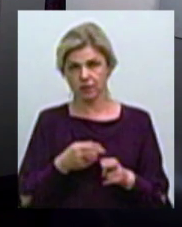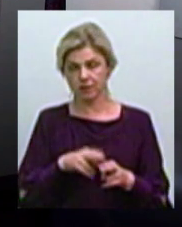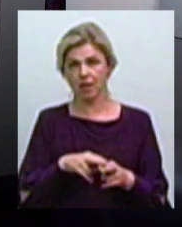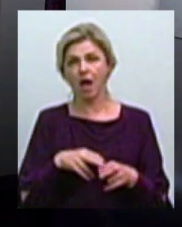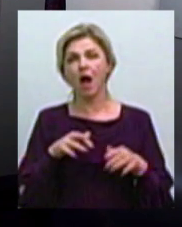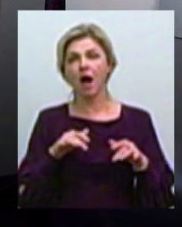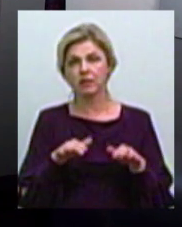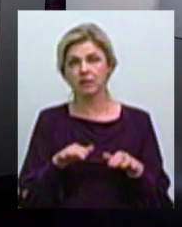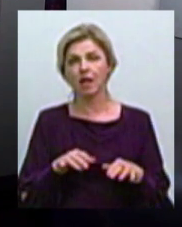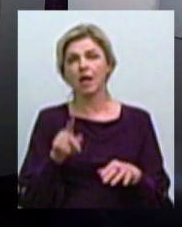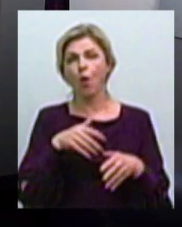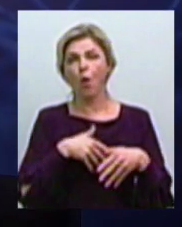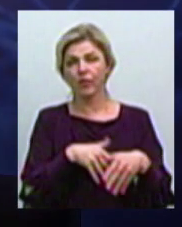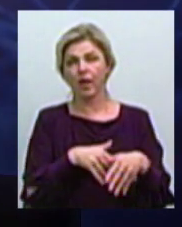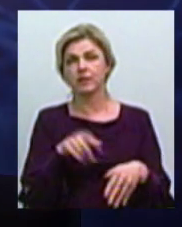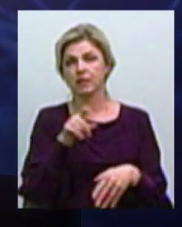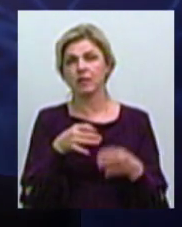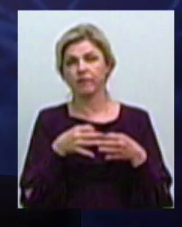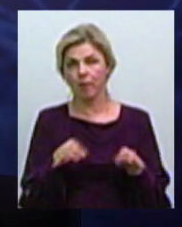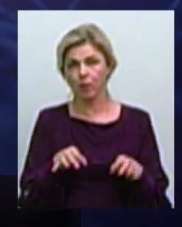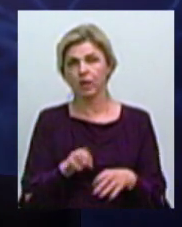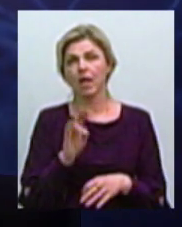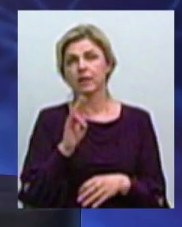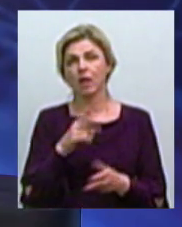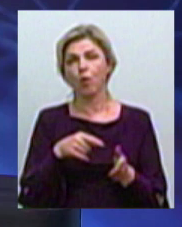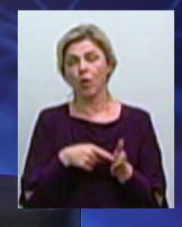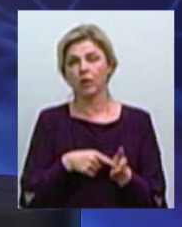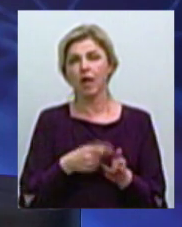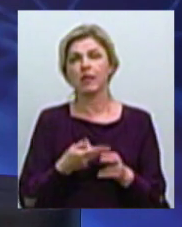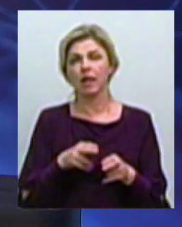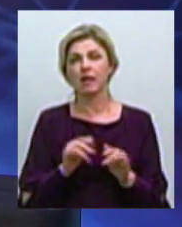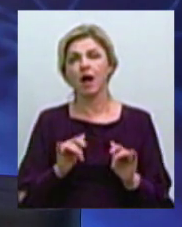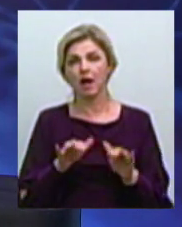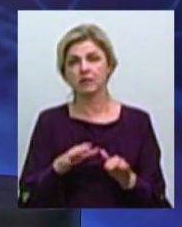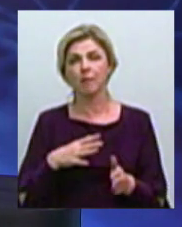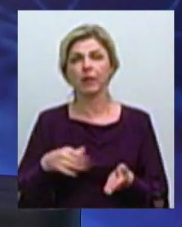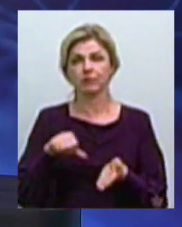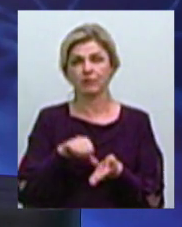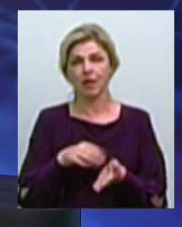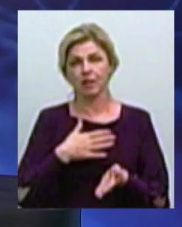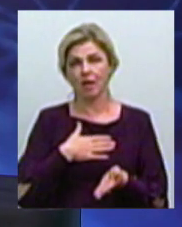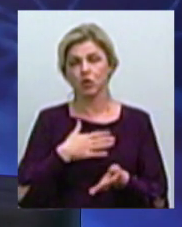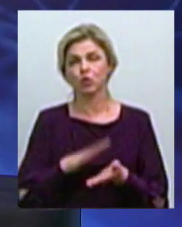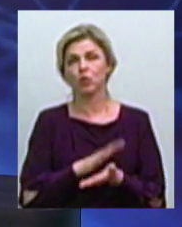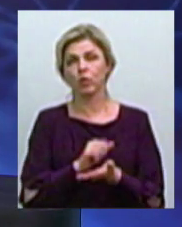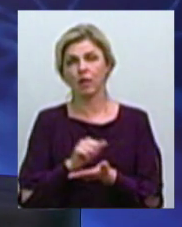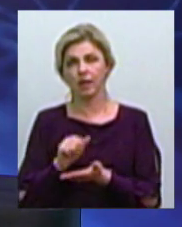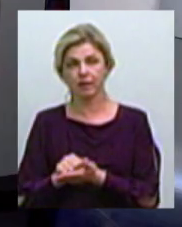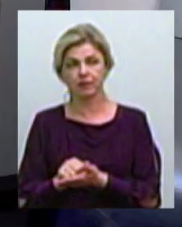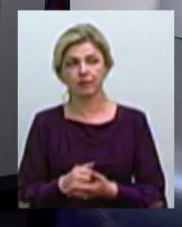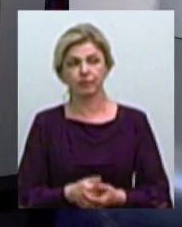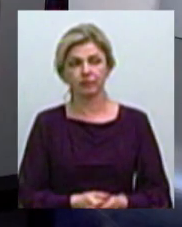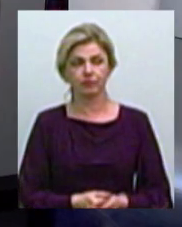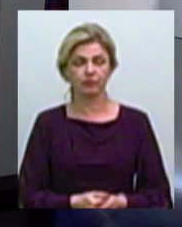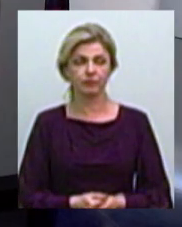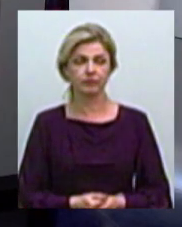за свободу» в Миколаєві, на цій акції побували кореспонденти зі служби новин Олександр Гордієнка та